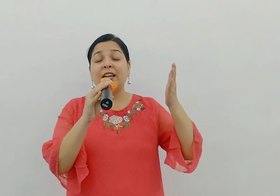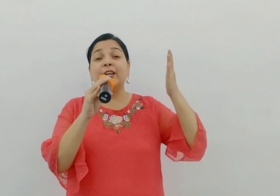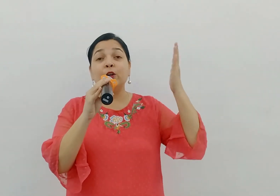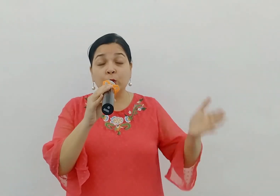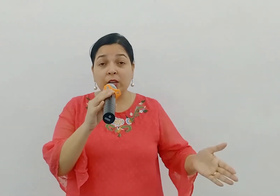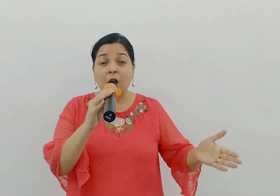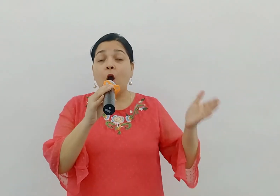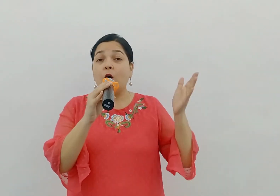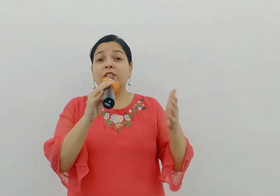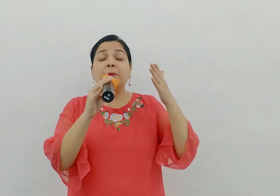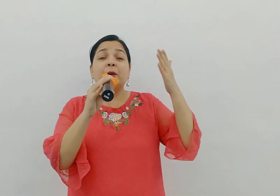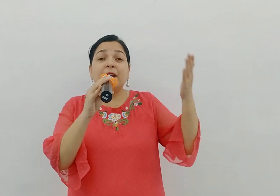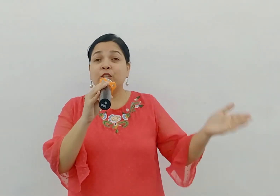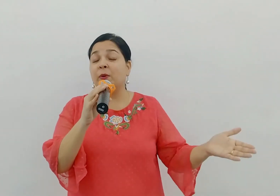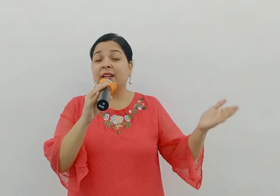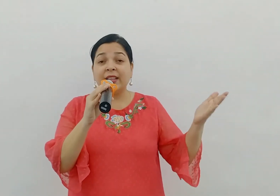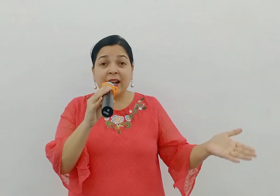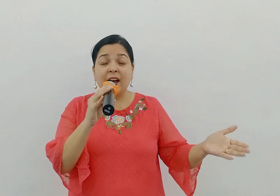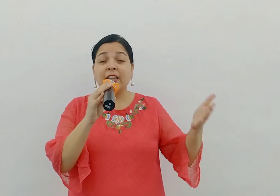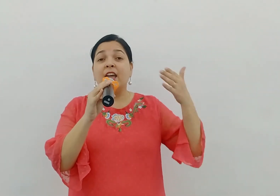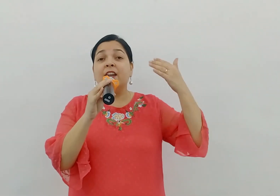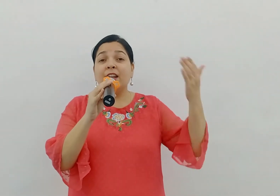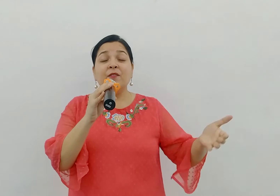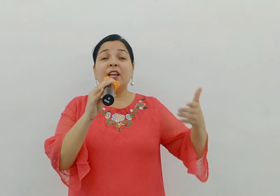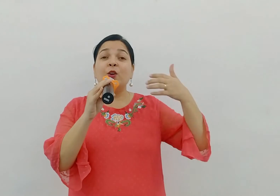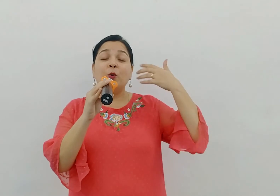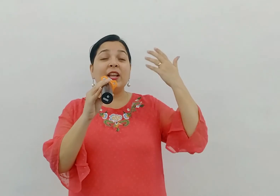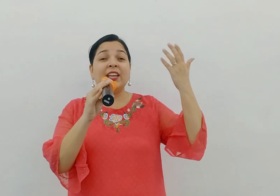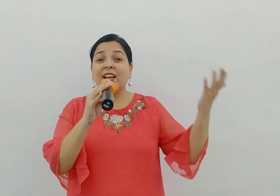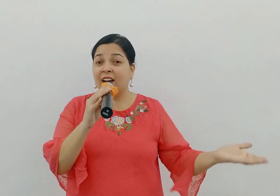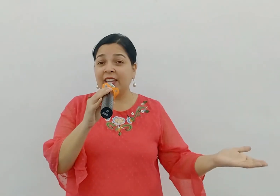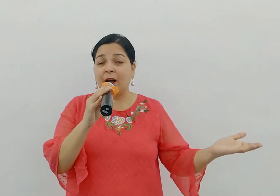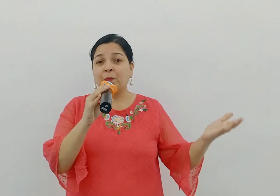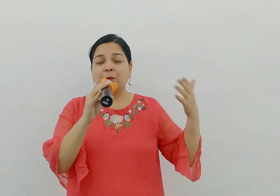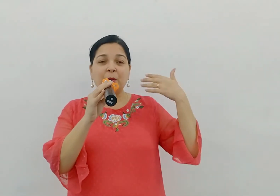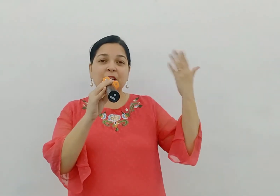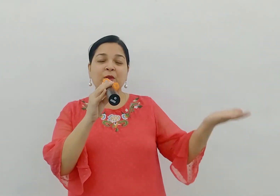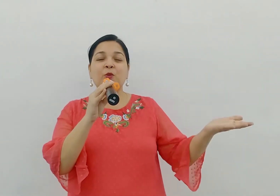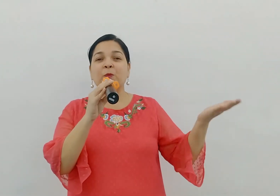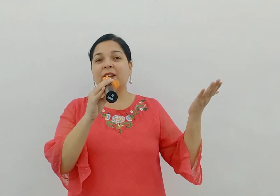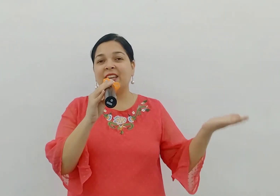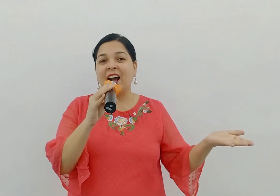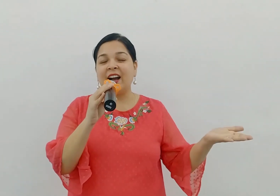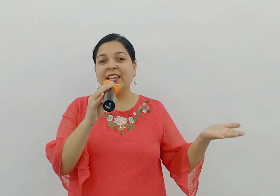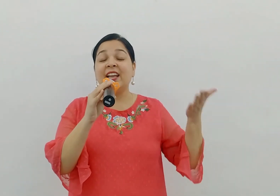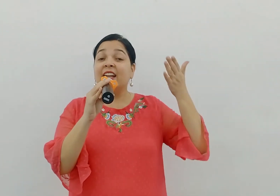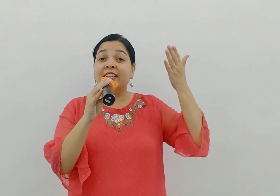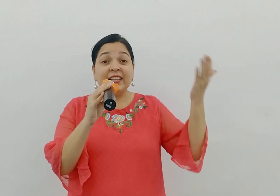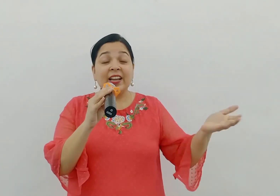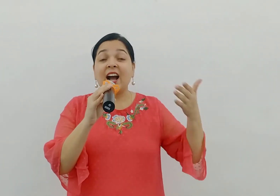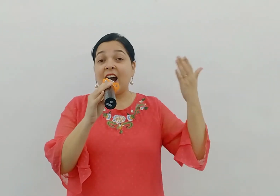दिया। हालेलुया। और जब परमेश्वर ने देखा कि निनवे के लोगों ने क्या किया, परमेश्वर को उन पर क्या